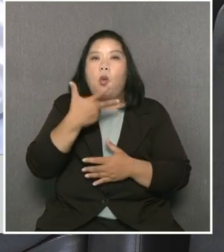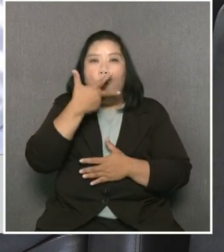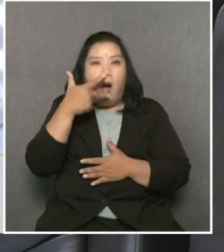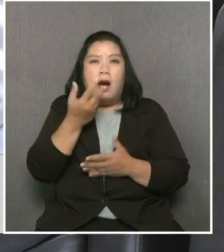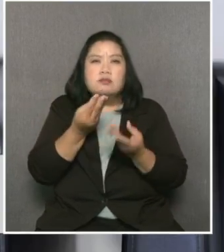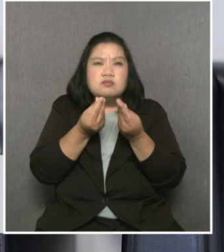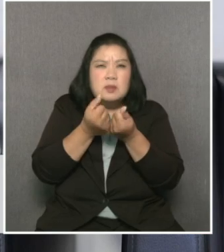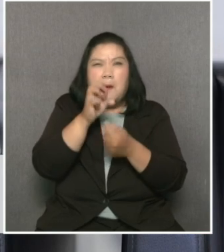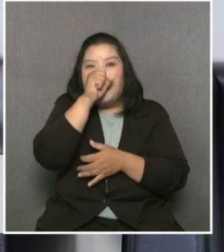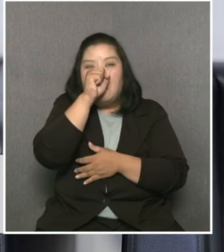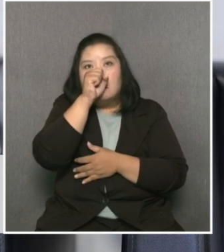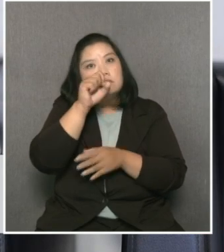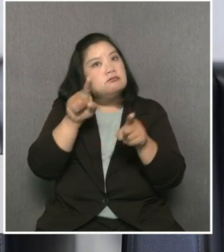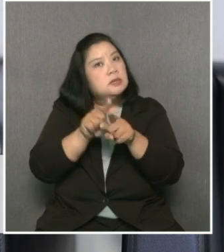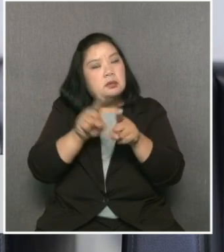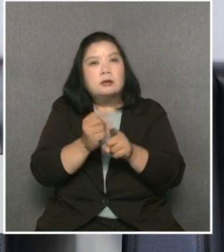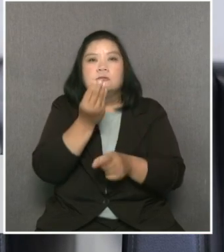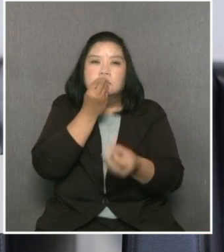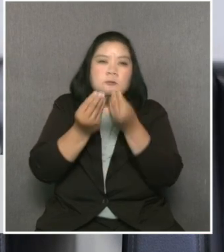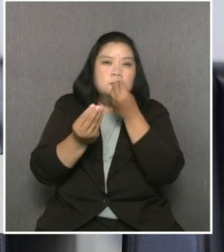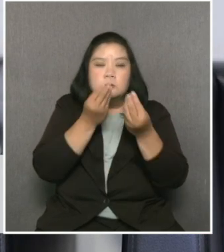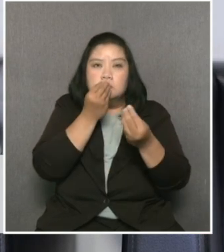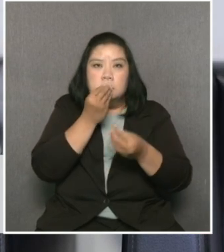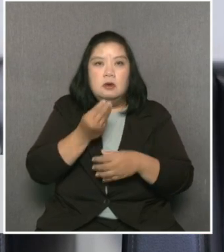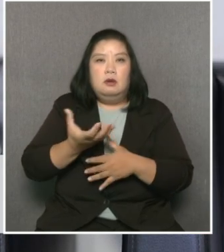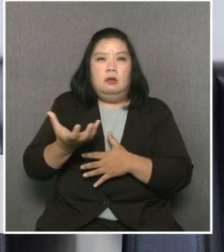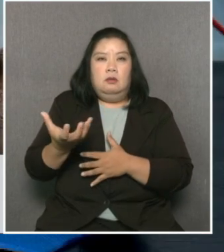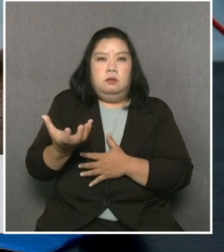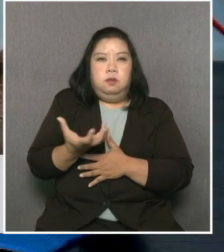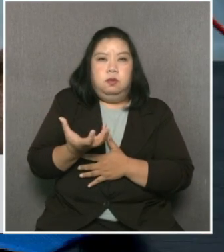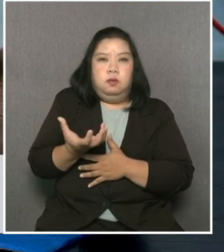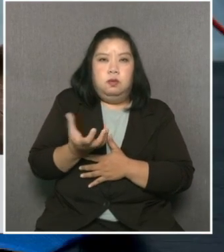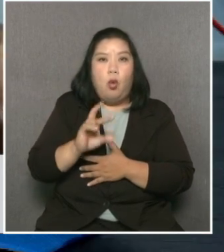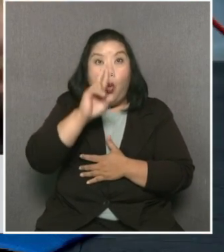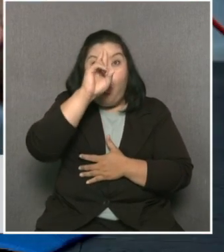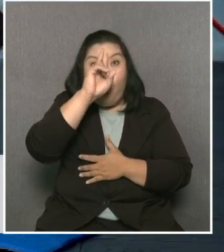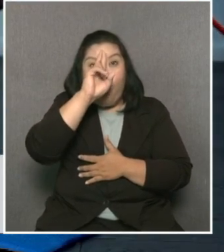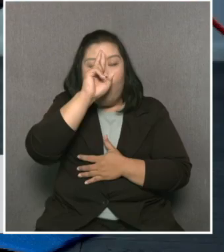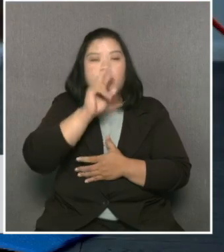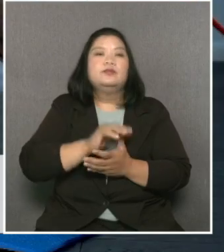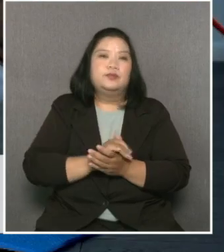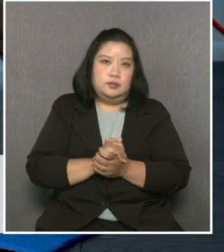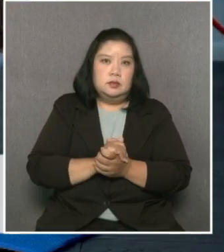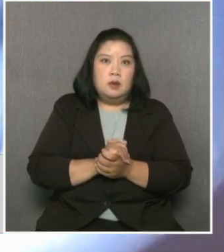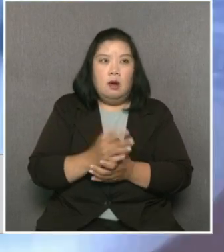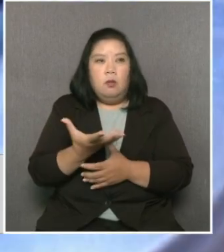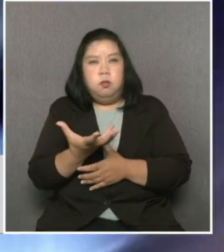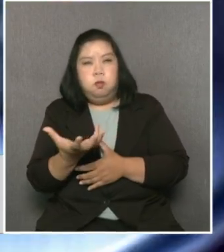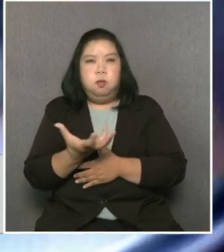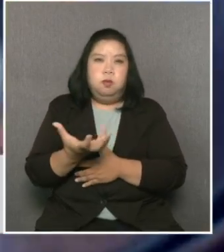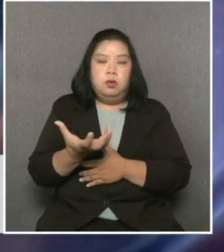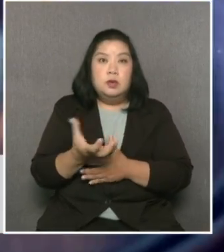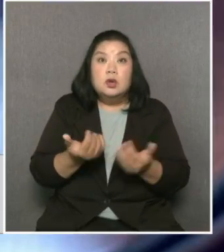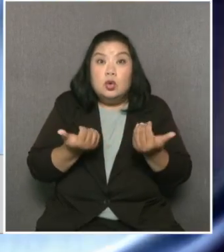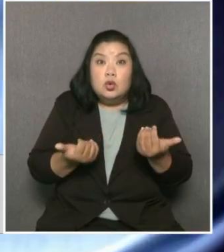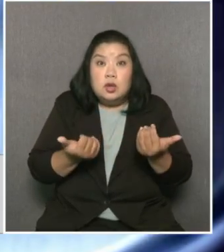งานส่วนเกินก็จะไปสะสมเป็นไขมันโรคที่ตามมาอีกก็คือโรคอ้วนนะคะน้ำหนักเกินปัจจุบันนี้ต้องบอก